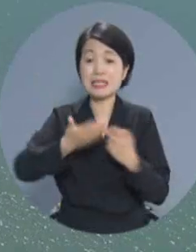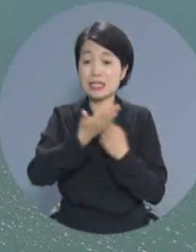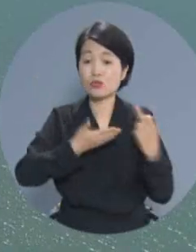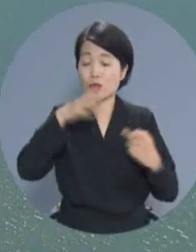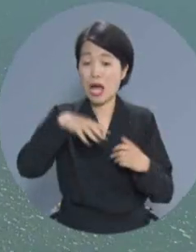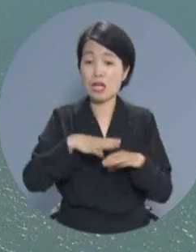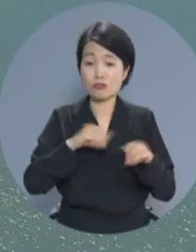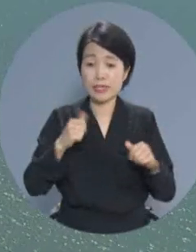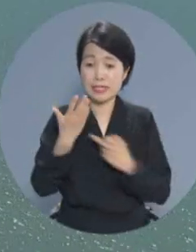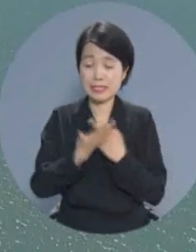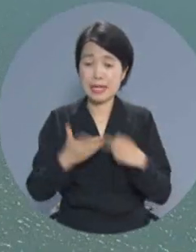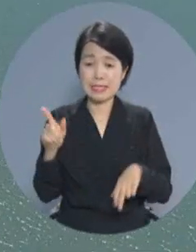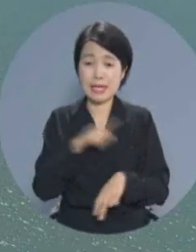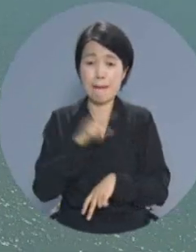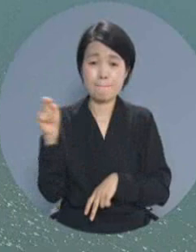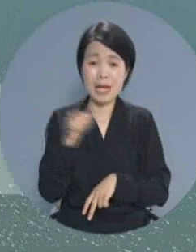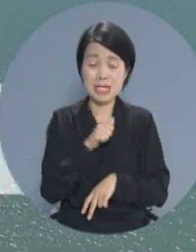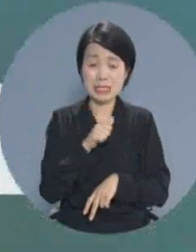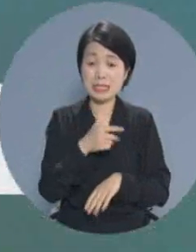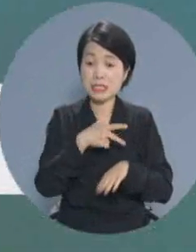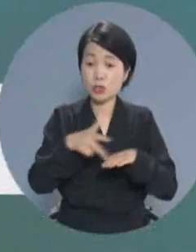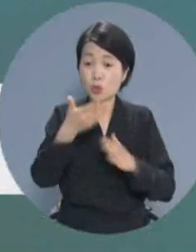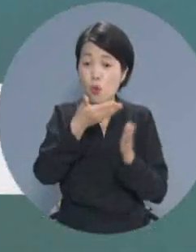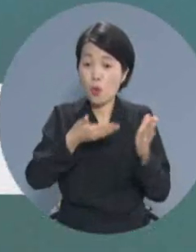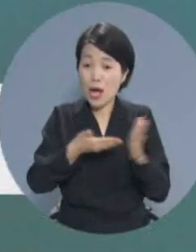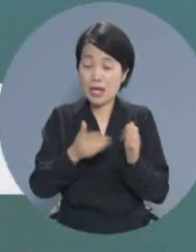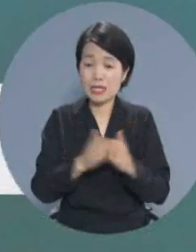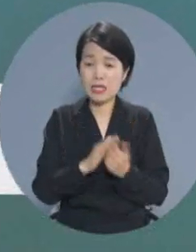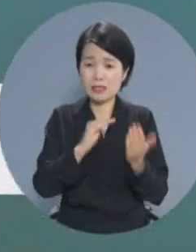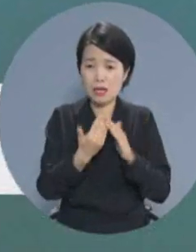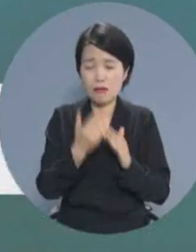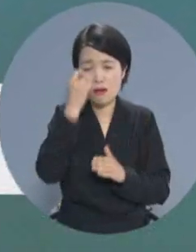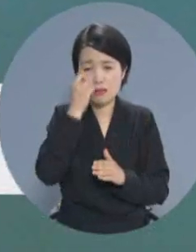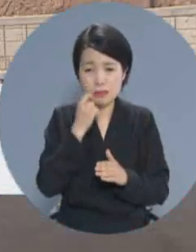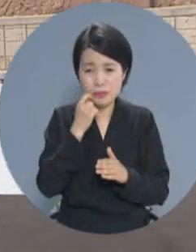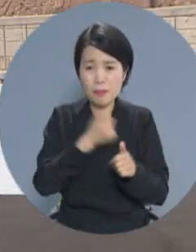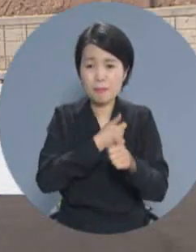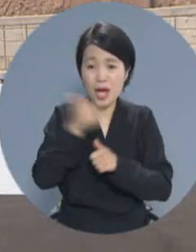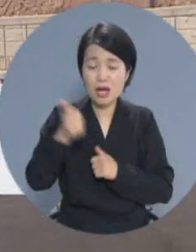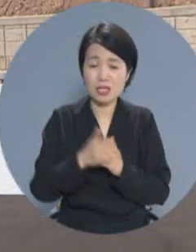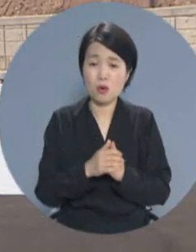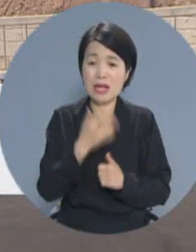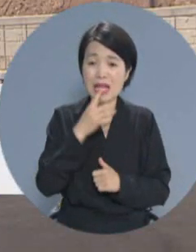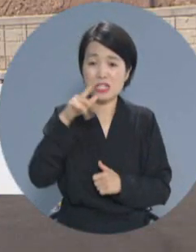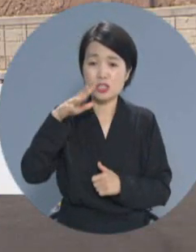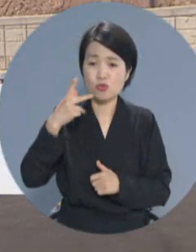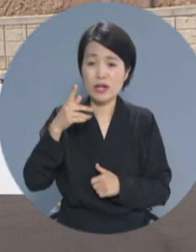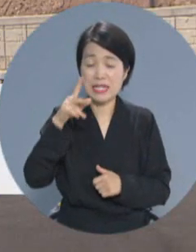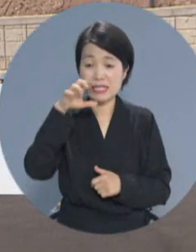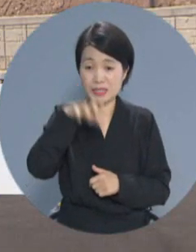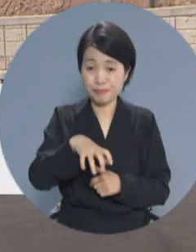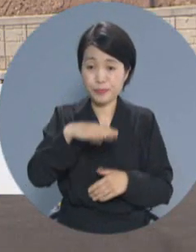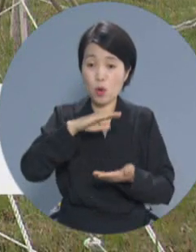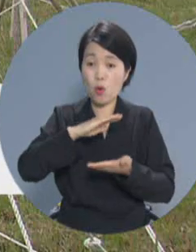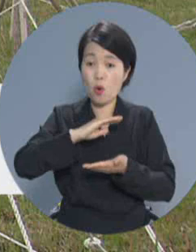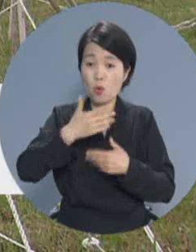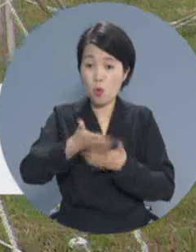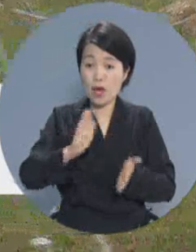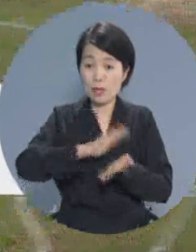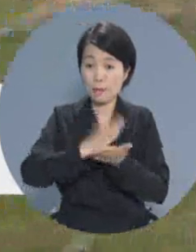육지에서 제주까지 최단 거리인 진도항이 세월호 참사의 아픔을 딛고 다크투어리즘의 공간으로 조성되고